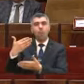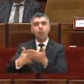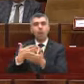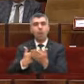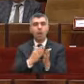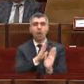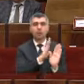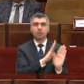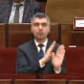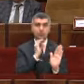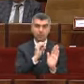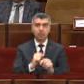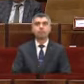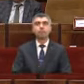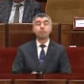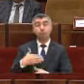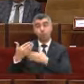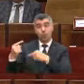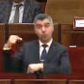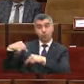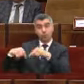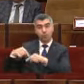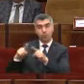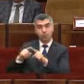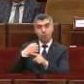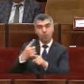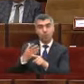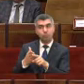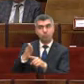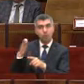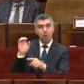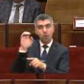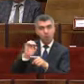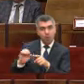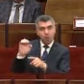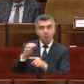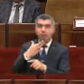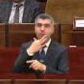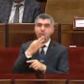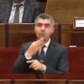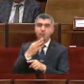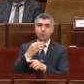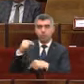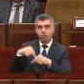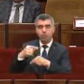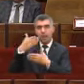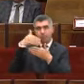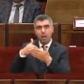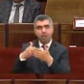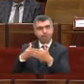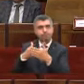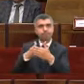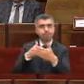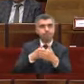موراه. كيجيو من بلدان ديال الاقامه اللي فيها مساطر مبسطه، كيصطدموا هنايا بترسانه معقده وبواحد